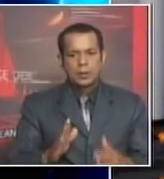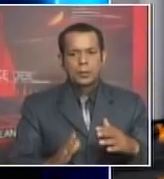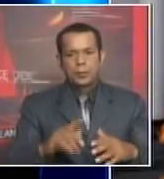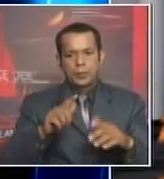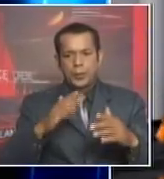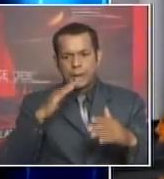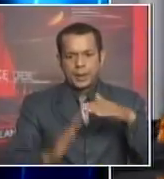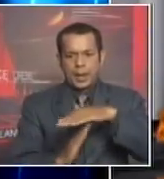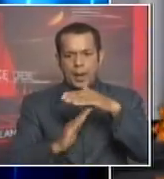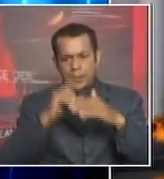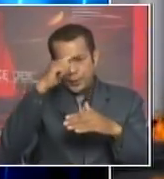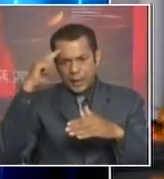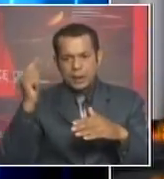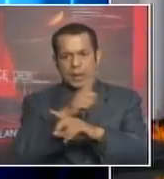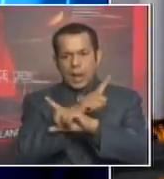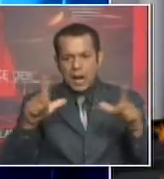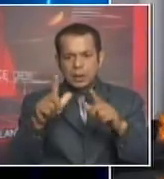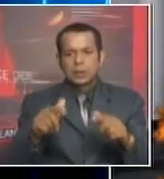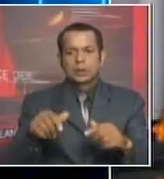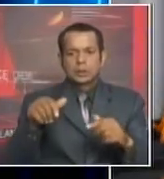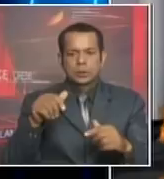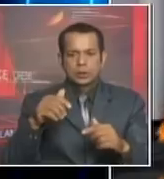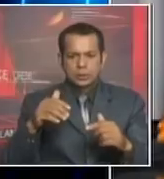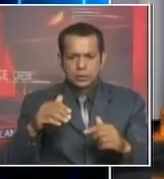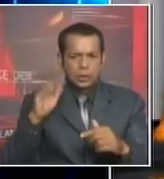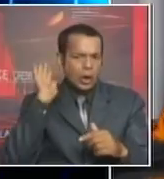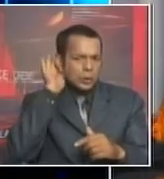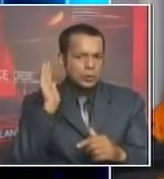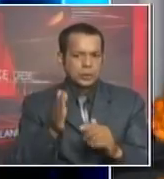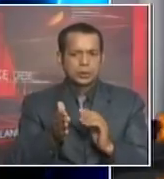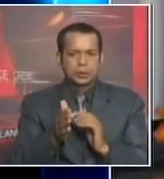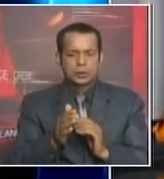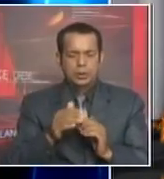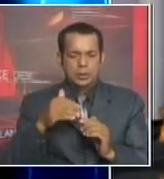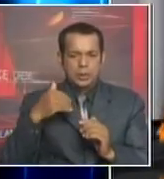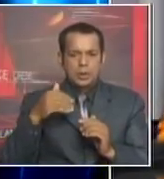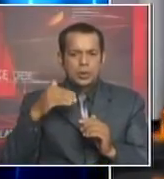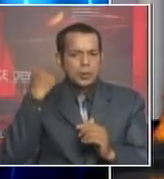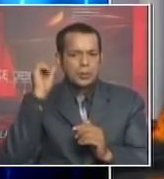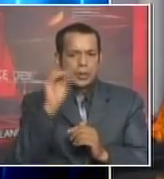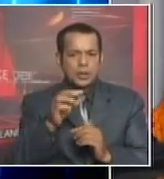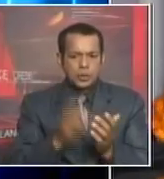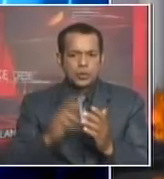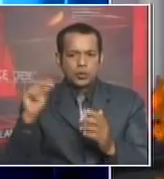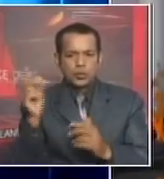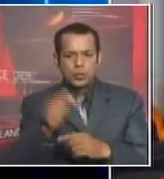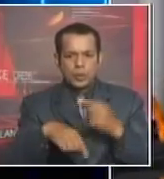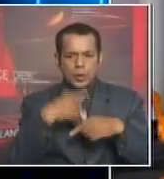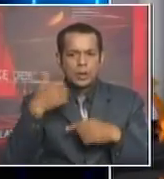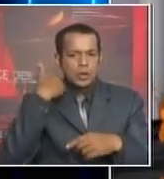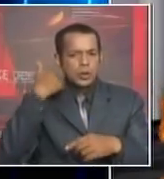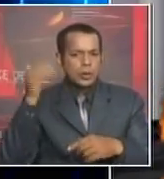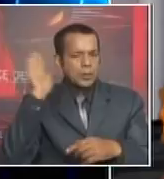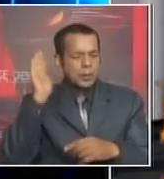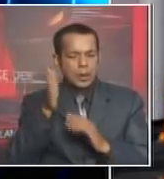विज्ञापन रहित समाचारको स्पेसल प्याकेज हट न्युज एक्सप्रेसमा हामी ब्रेक लिँदैनौँ, समाचार मात्र दिन्छौँ तीव्र गतिमा। विज्ञापन रहित तीव्र गतिका समाचार दिने